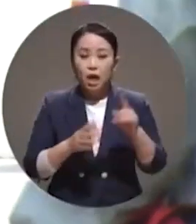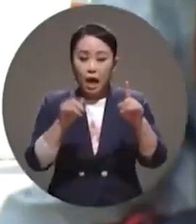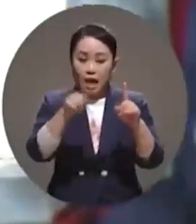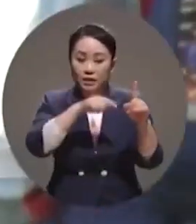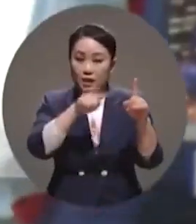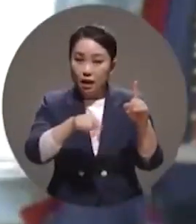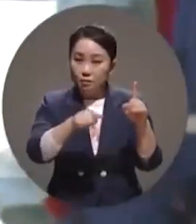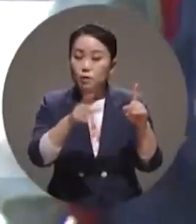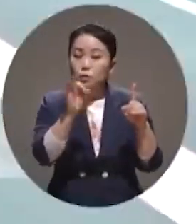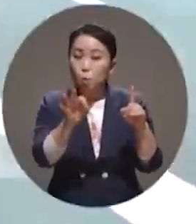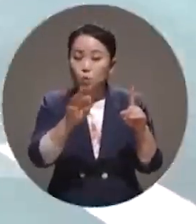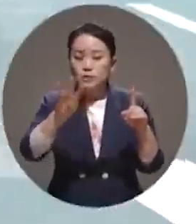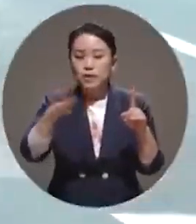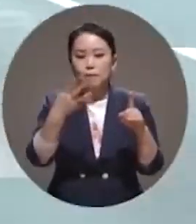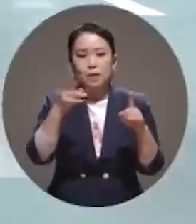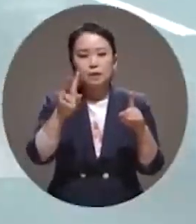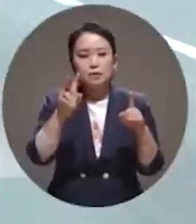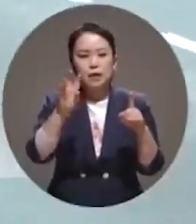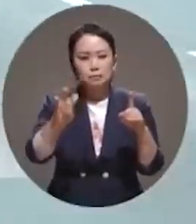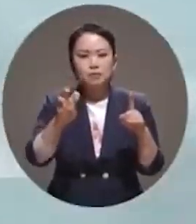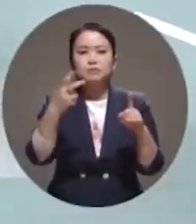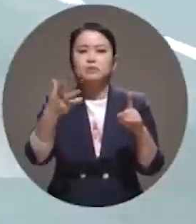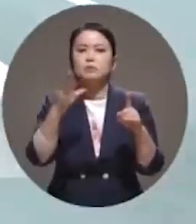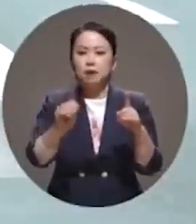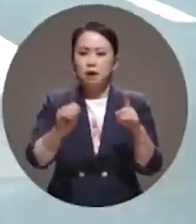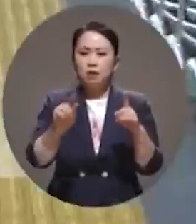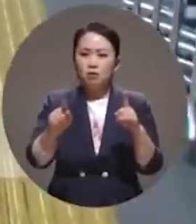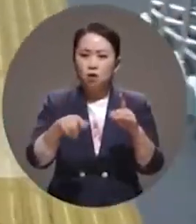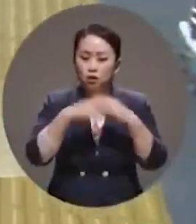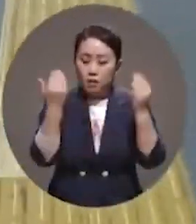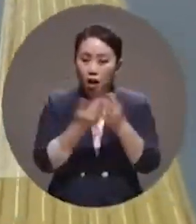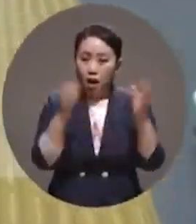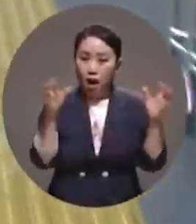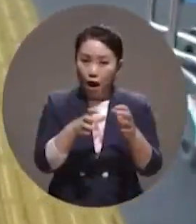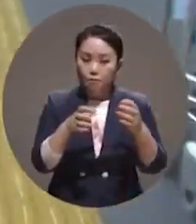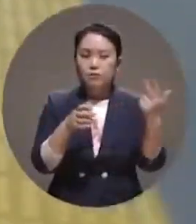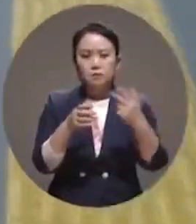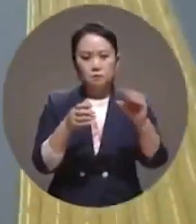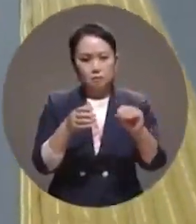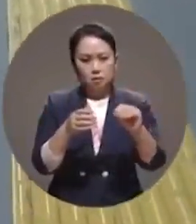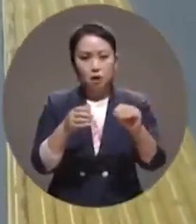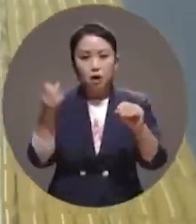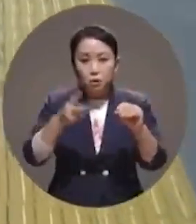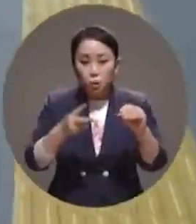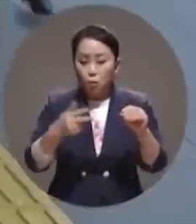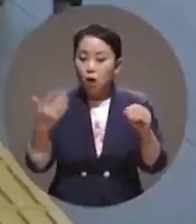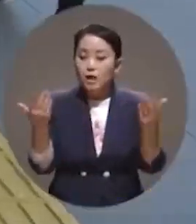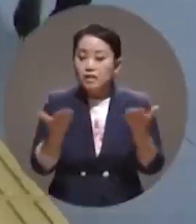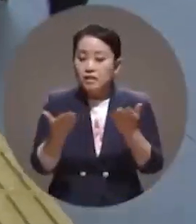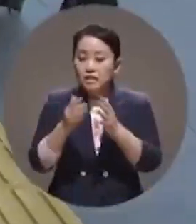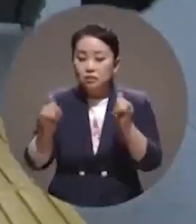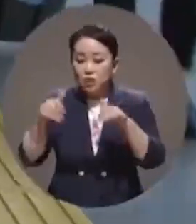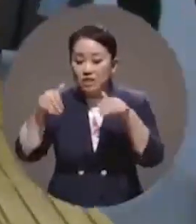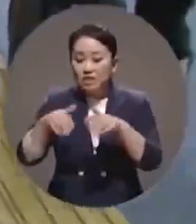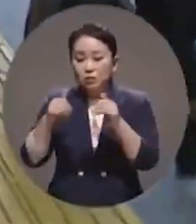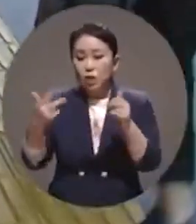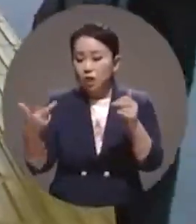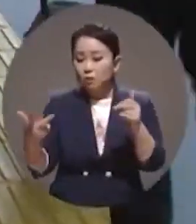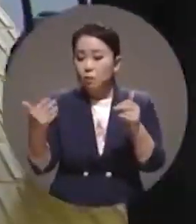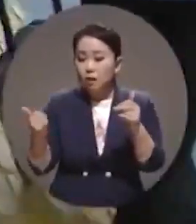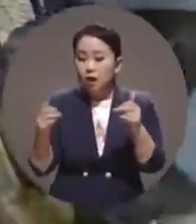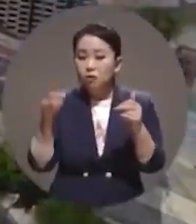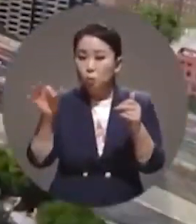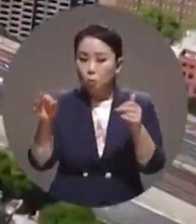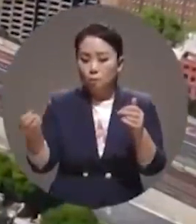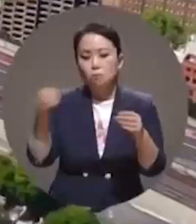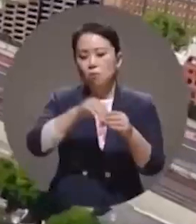1인당 437만 원, 총 7천만 원이 들었습니다. 수행 직원 7명의 예산은 포함 안 된 액수입니다.